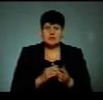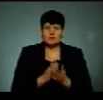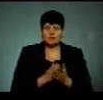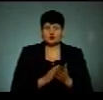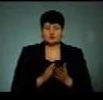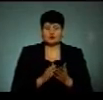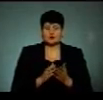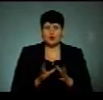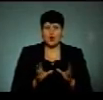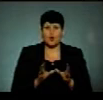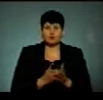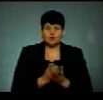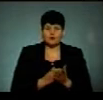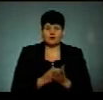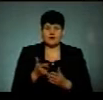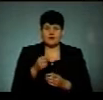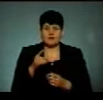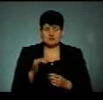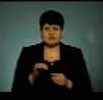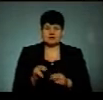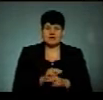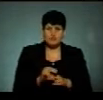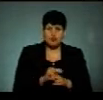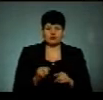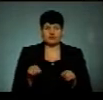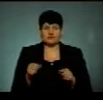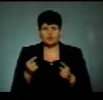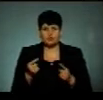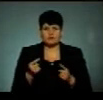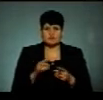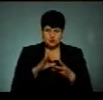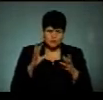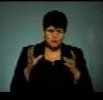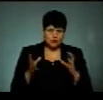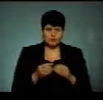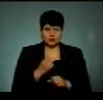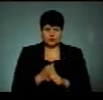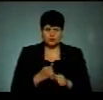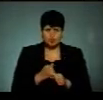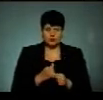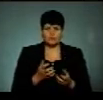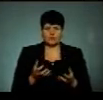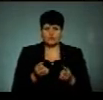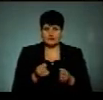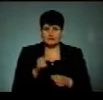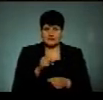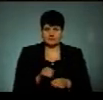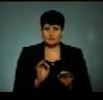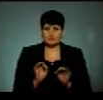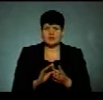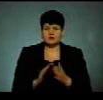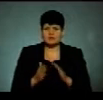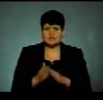обслуговування газопроводів, з ремонту, з відновлення, повністю з комплексу робіт, по утриманні їх в належному стані